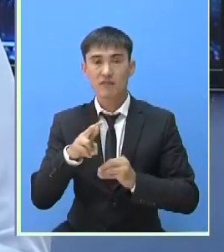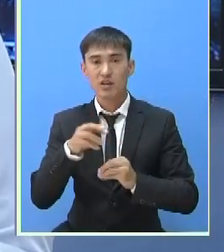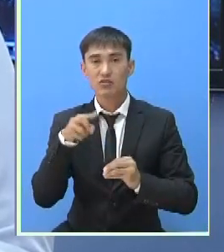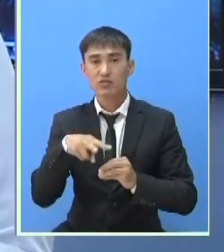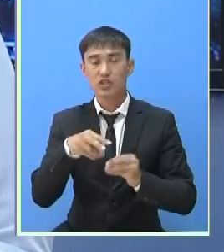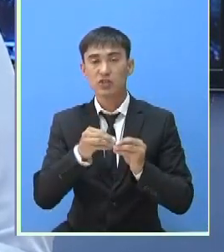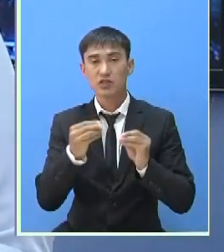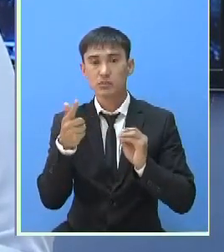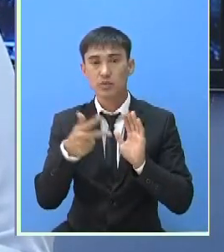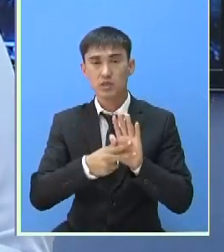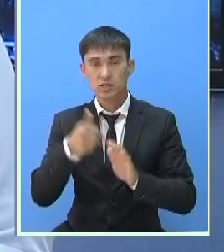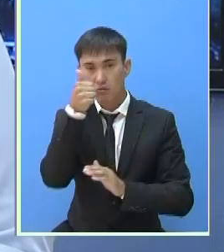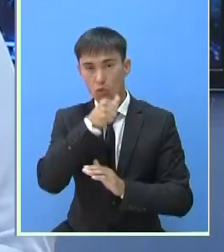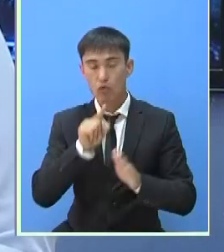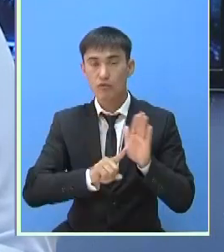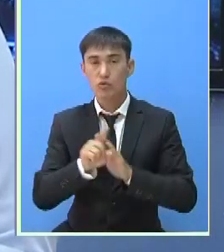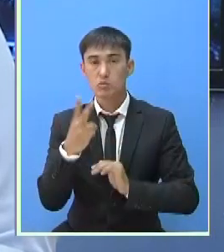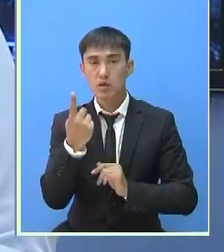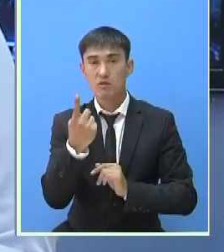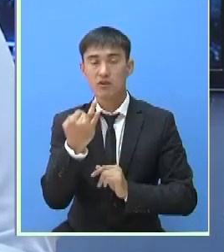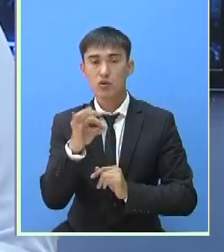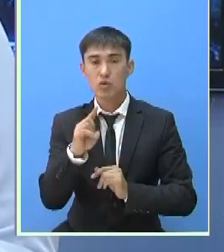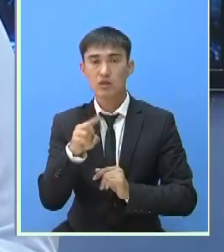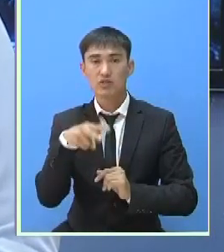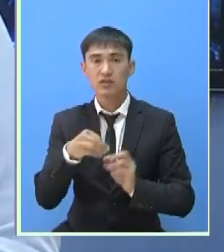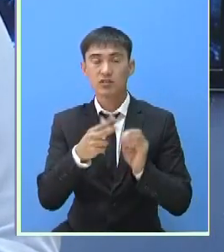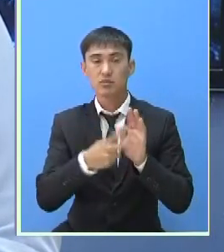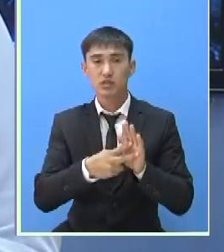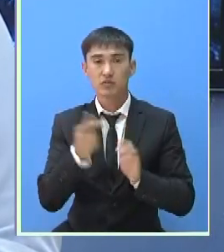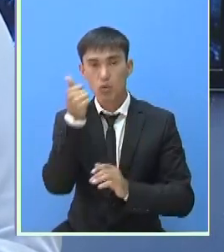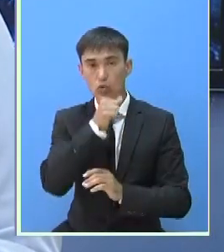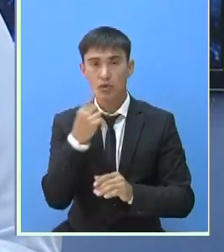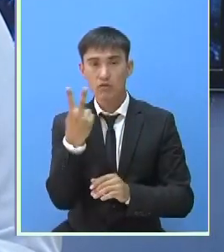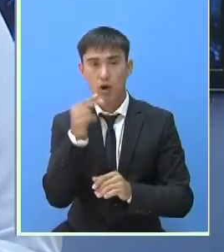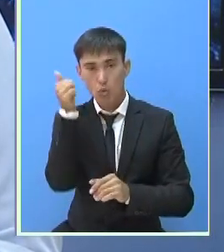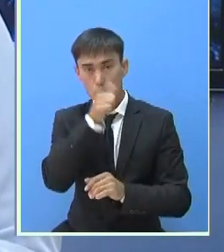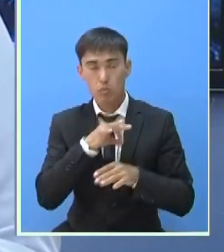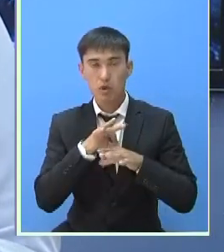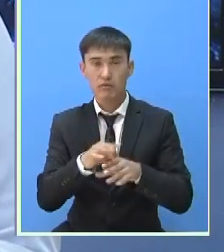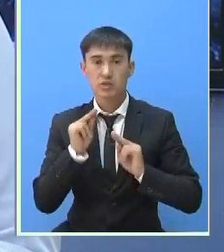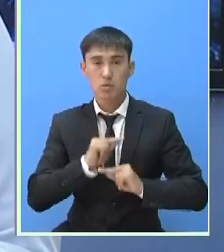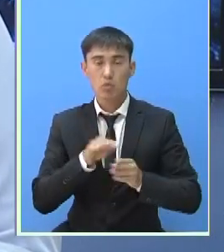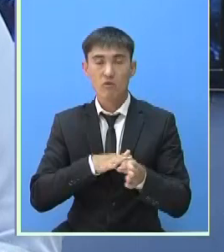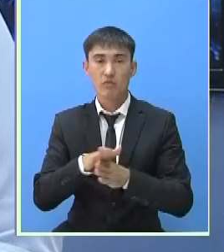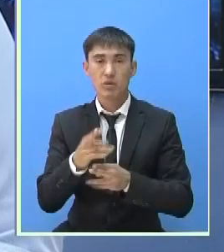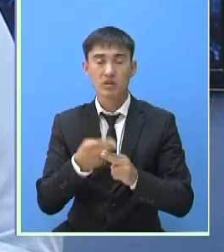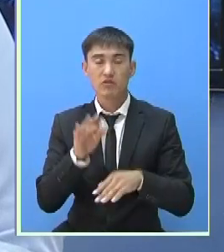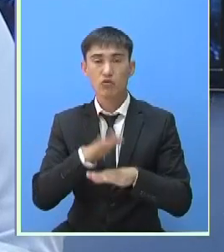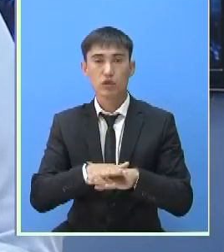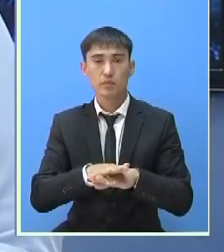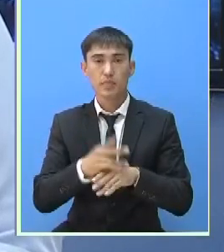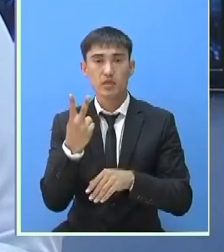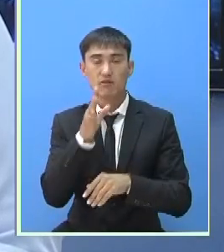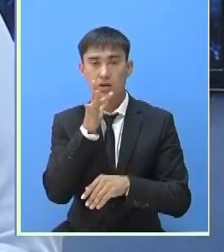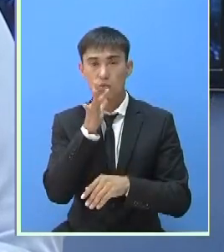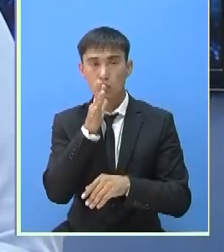года, введен в действие с 1 июля 2018 года. 2 года проводилась работа по пополнению данного фонда, около